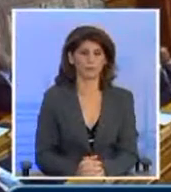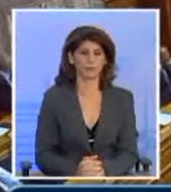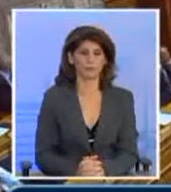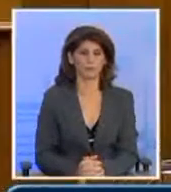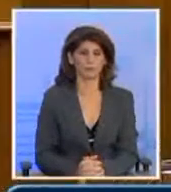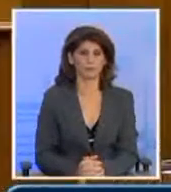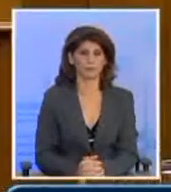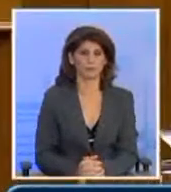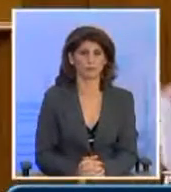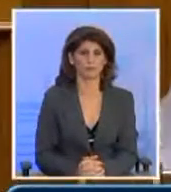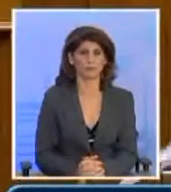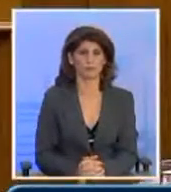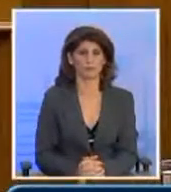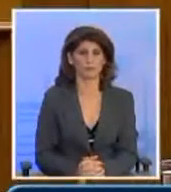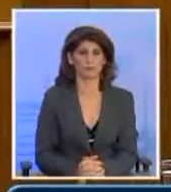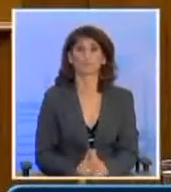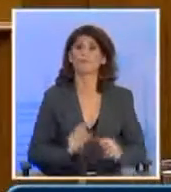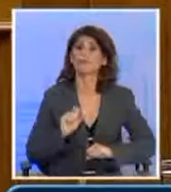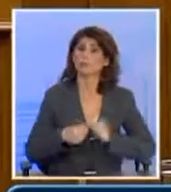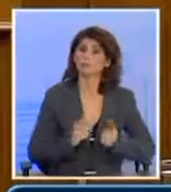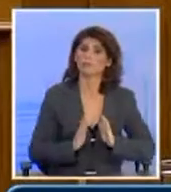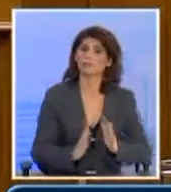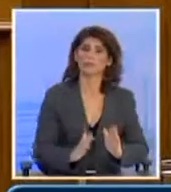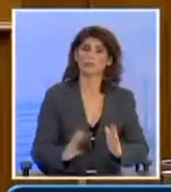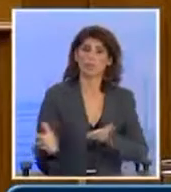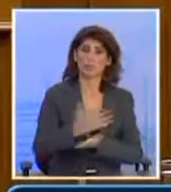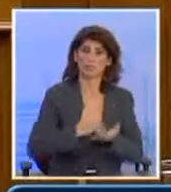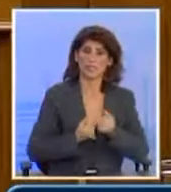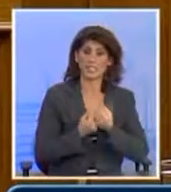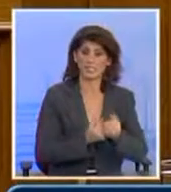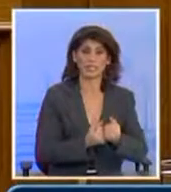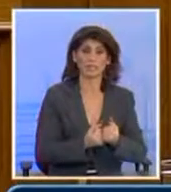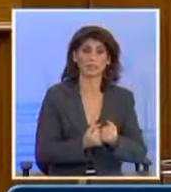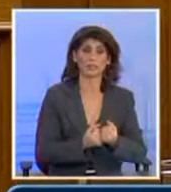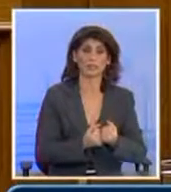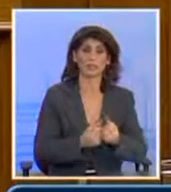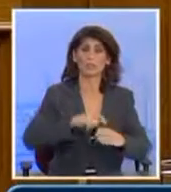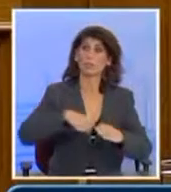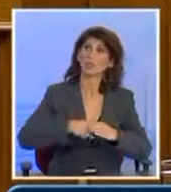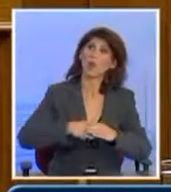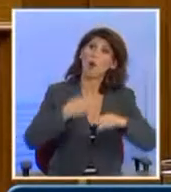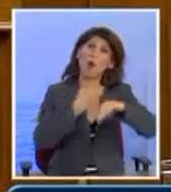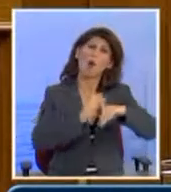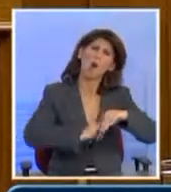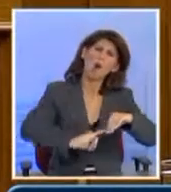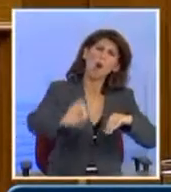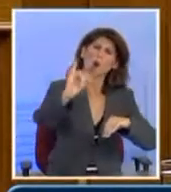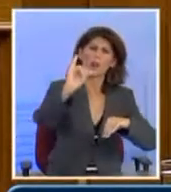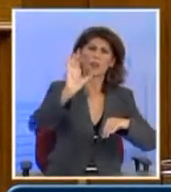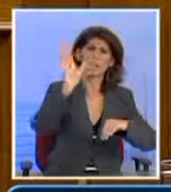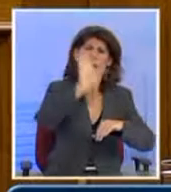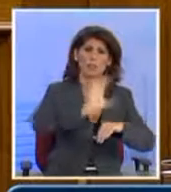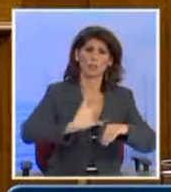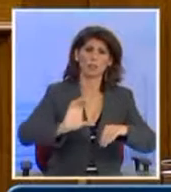Προσπαθήσαμε να διατηρήσουμε την εισοδηματική ενίσχυση νοικοκυριών, ορεινών και μειονοκτικών περιοχών